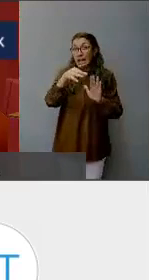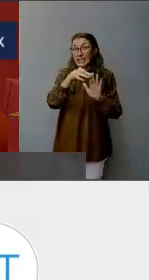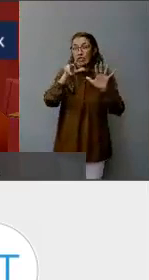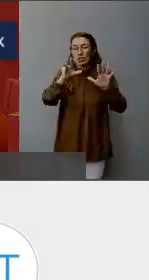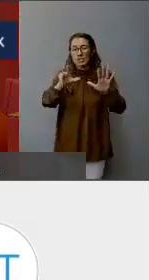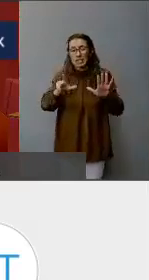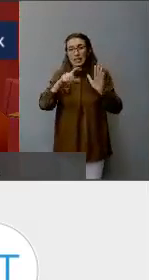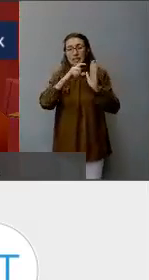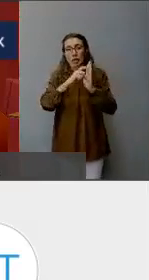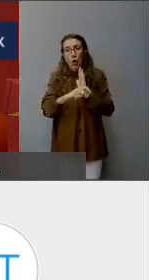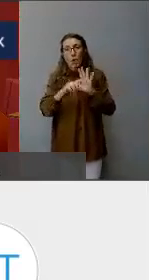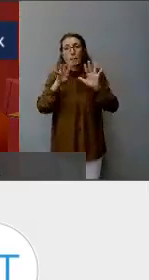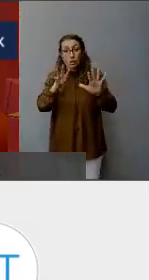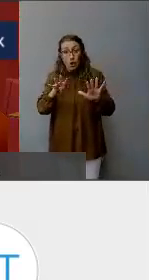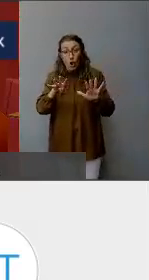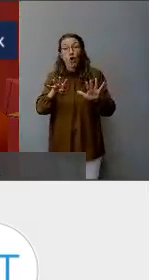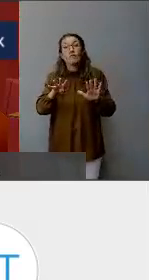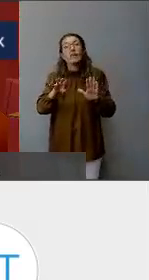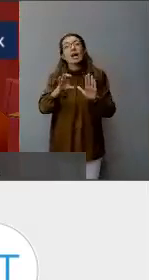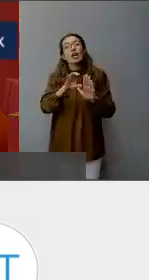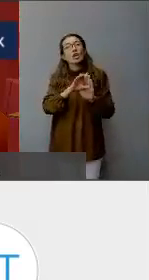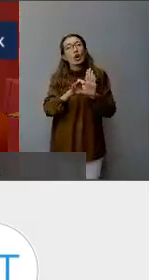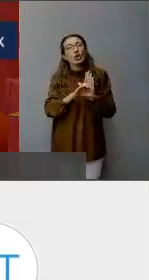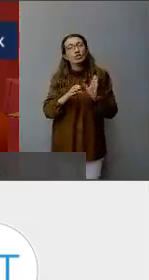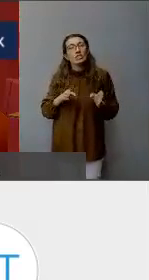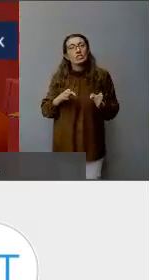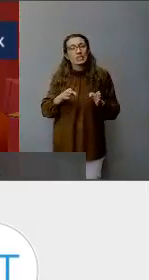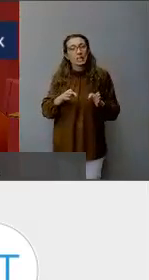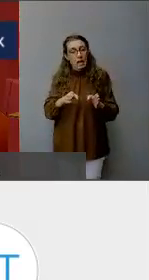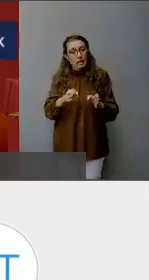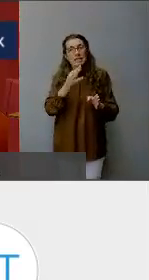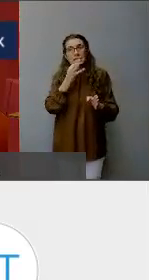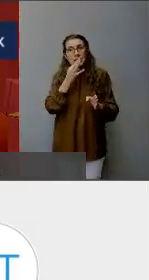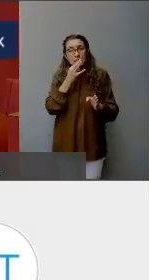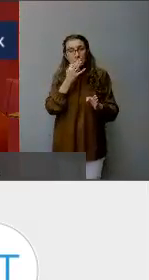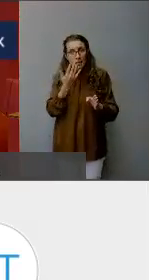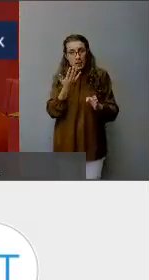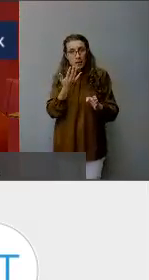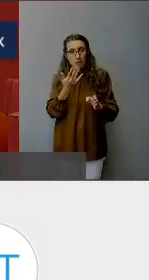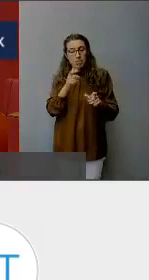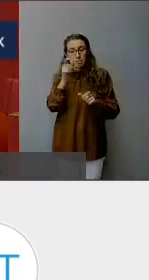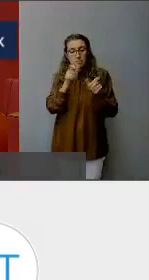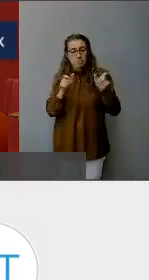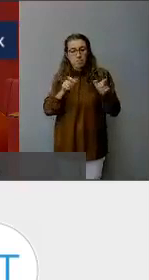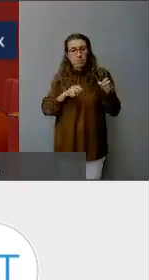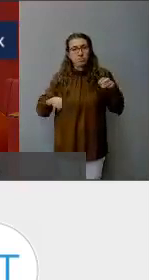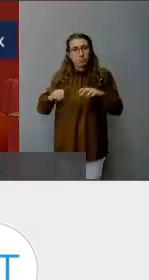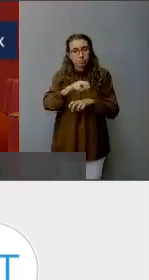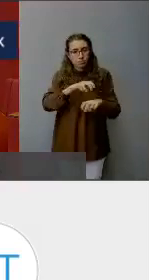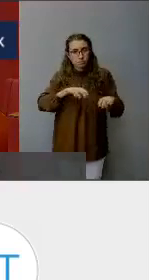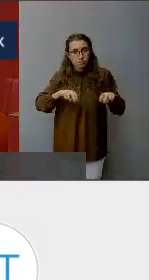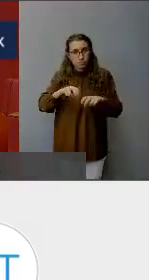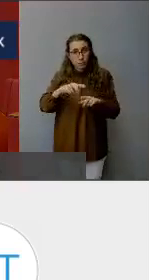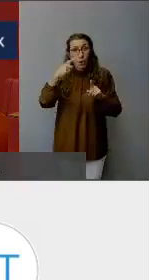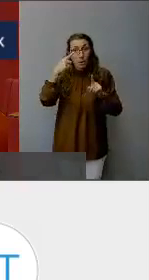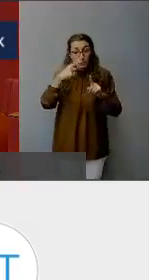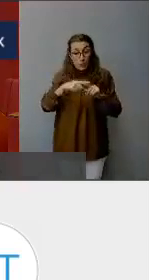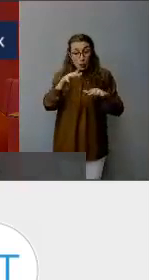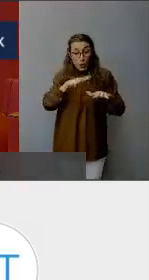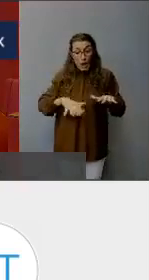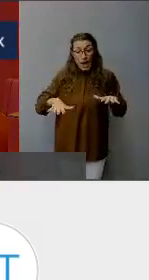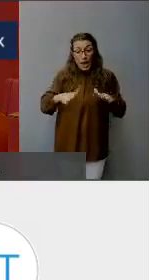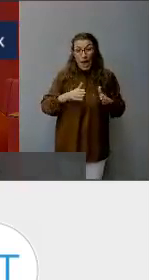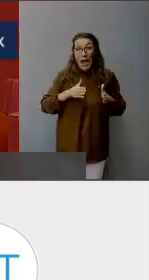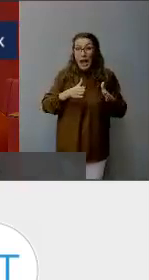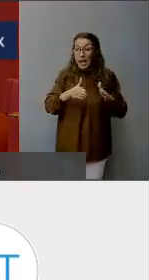della strada e quindi il fatto che la pedonalizzazione e la delimitazione delle aree pedonali e delle zone